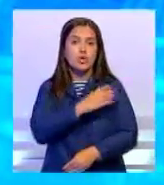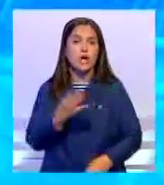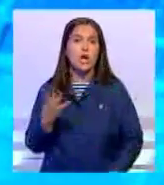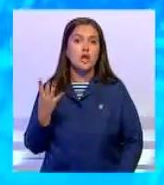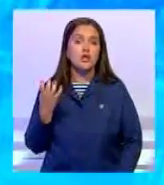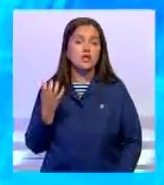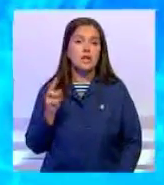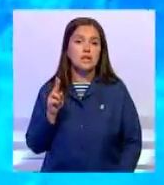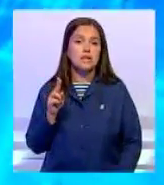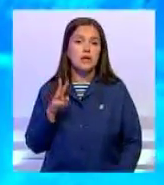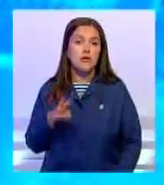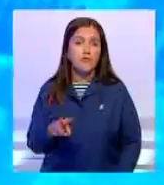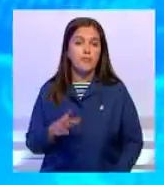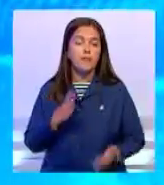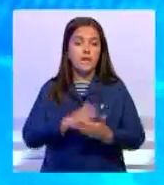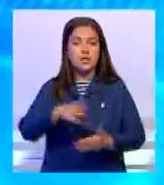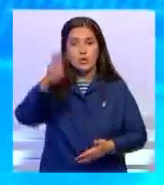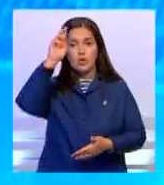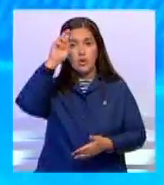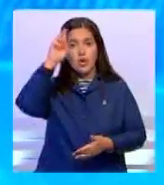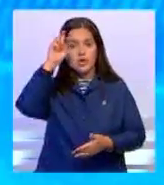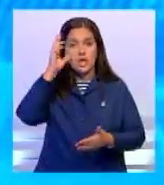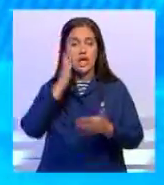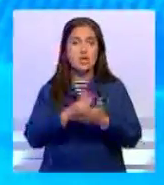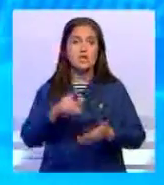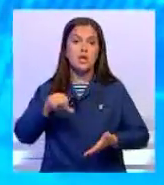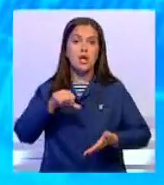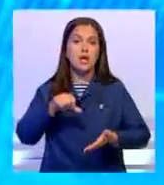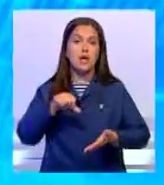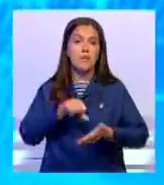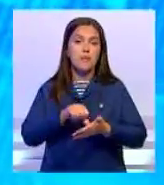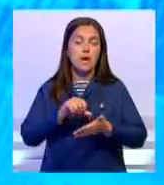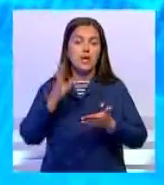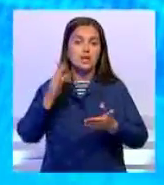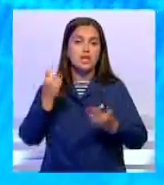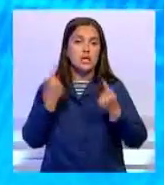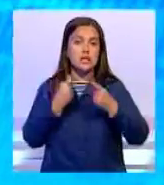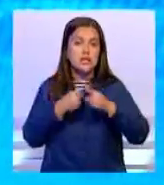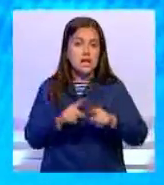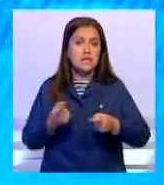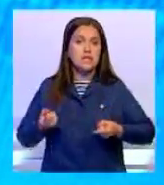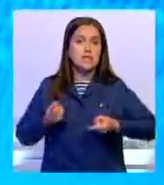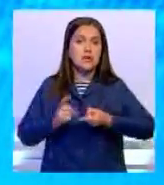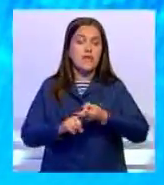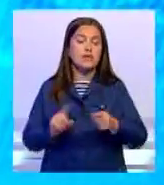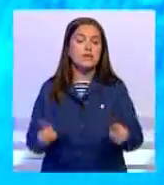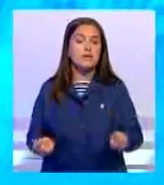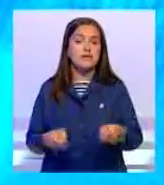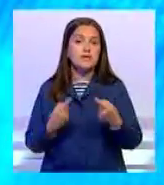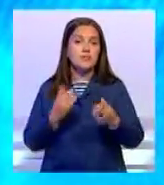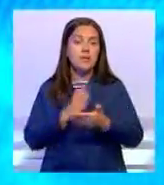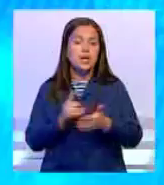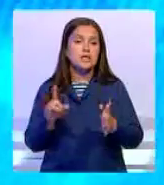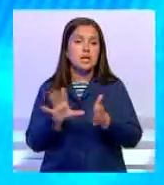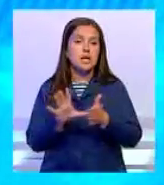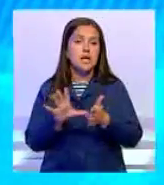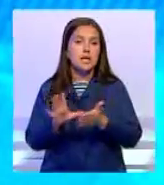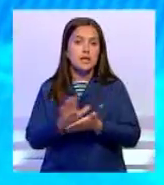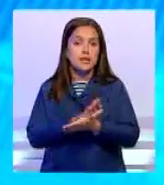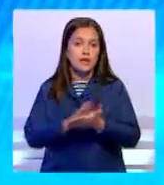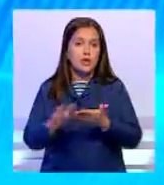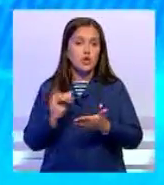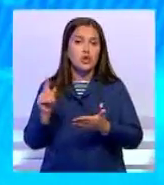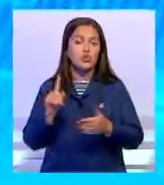день Польши. На 400 квадратных метрах государство представило не только современные технологии, связанные с возобновляемыми